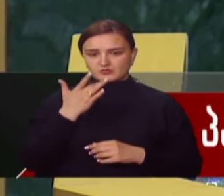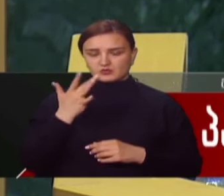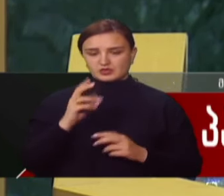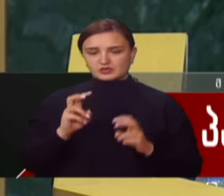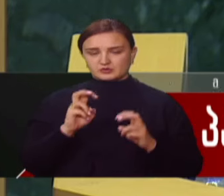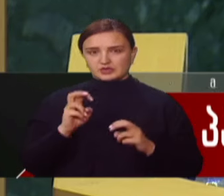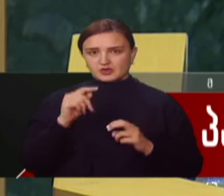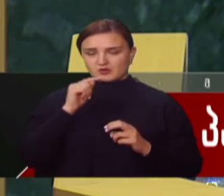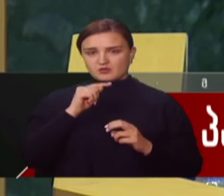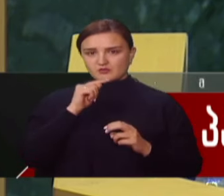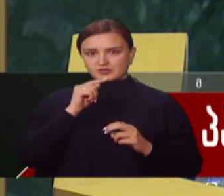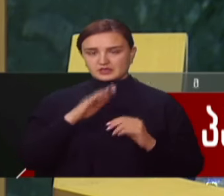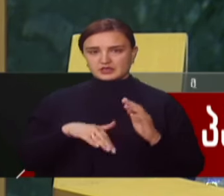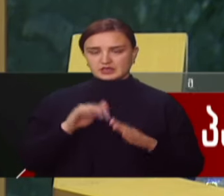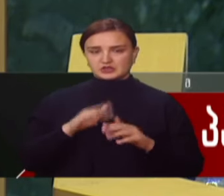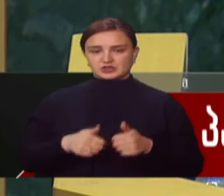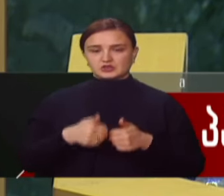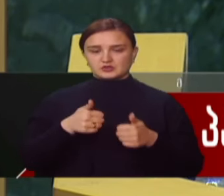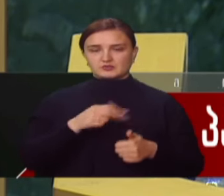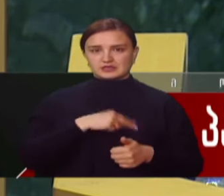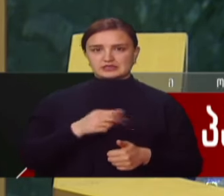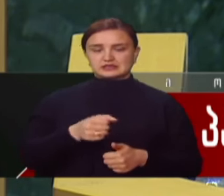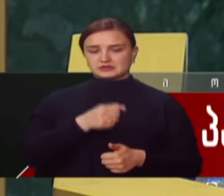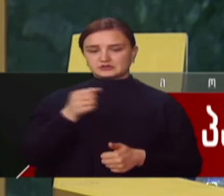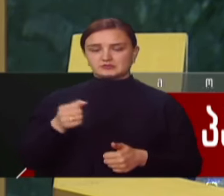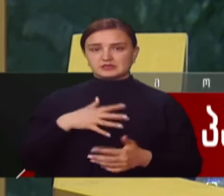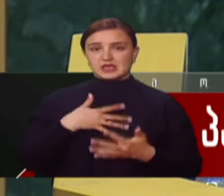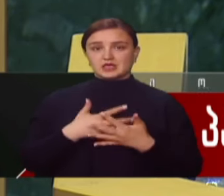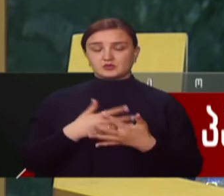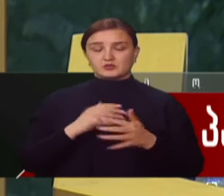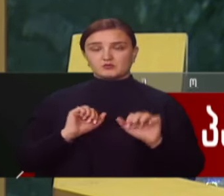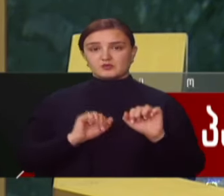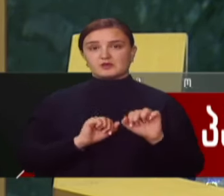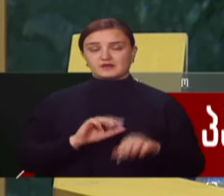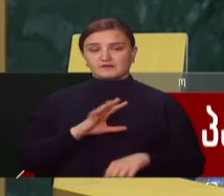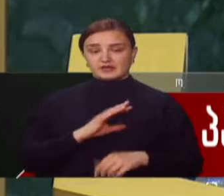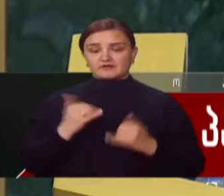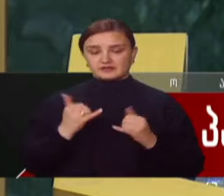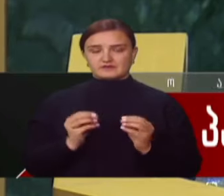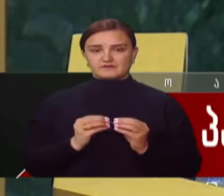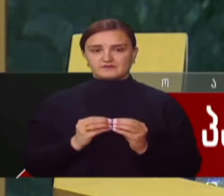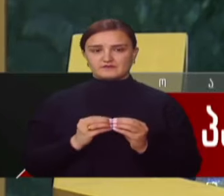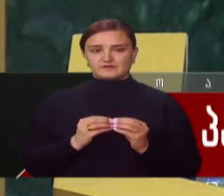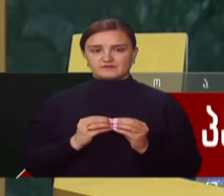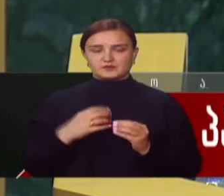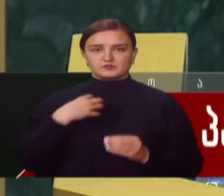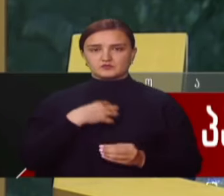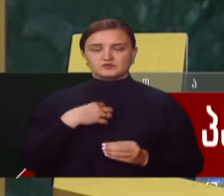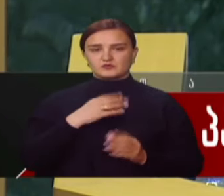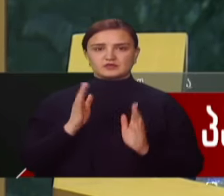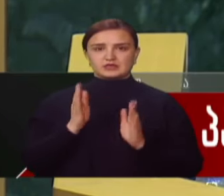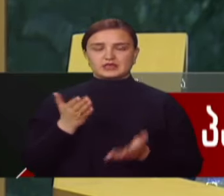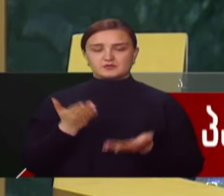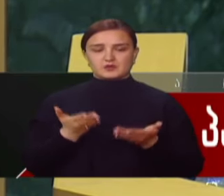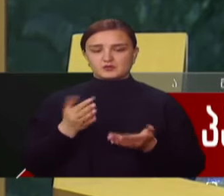ასევე ეკონომიკური ხელშეწყობის და დაწინაურების აქტიური მომხრე ვიყავი ყოველთვის და ეხლაც მომხრე ვარ. მნიშვნელოვანი იქნება